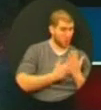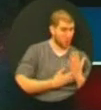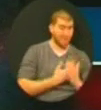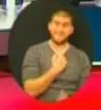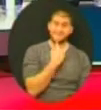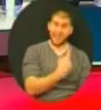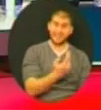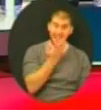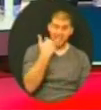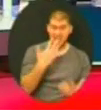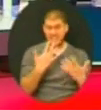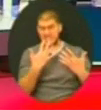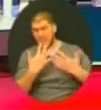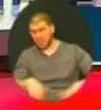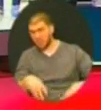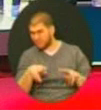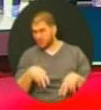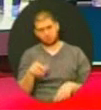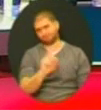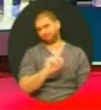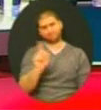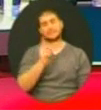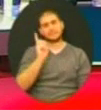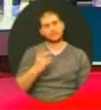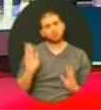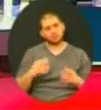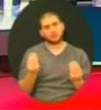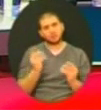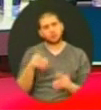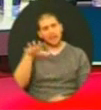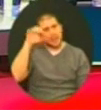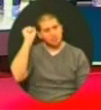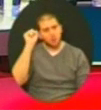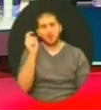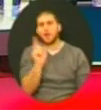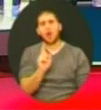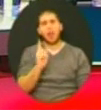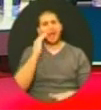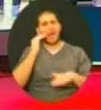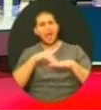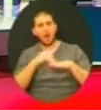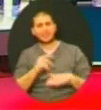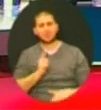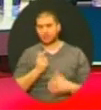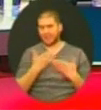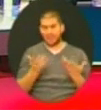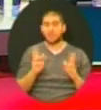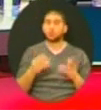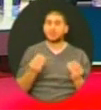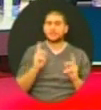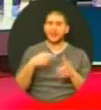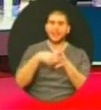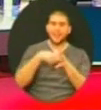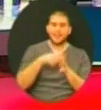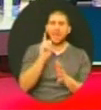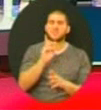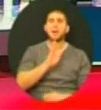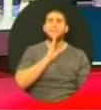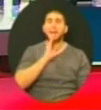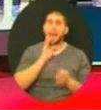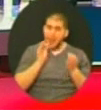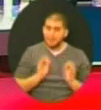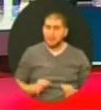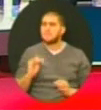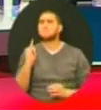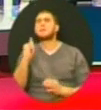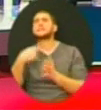ולהגיד שהיה כשל נוראי זה ממש לא. יש דברים שצריך ללמוד ממנו. בטח לא, הערות אישיות לא ראיתי. יש דברים שצריך לתקן, אבל הבעיה האמיתית... מה